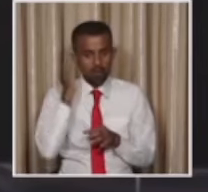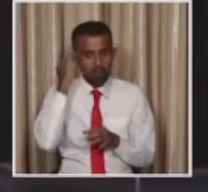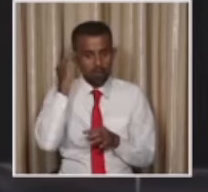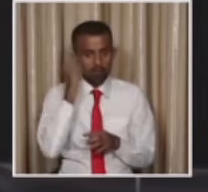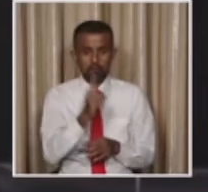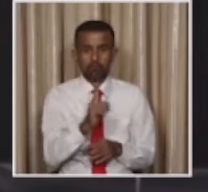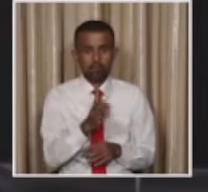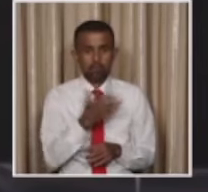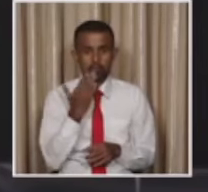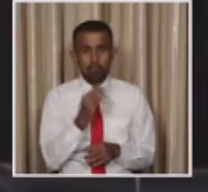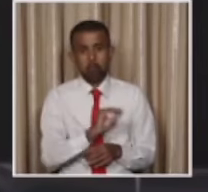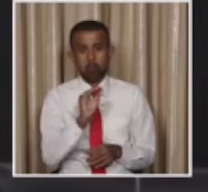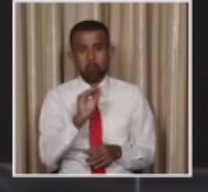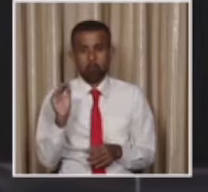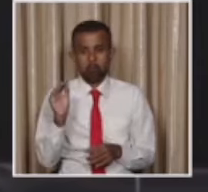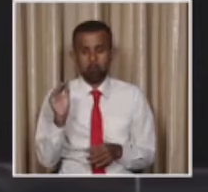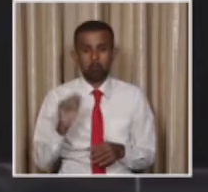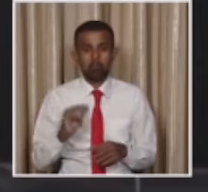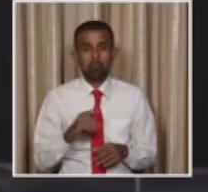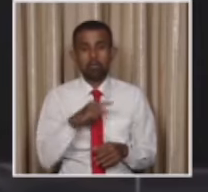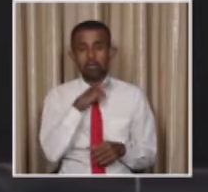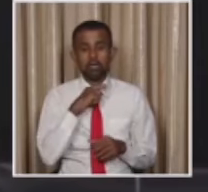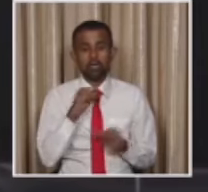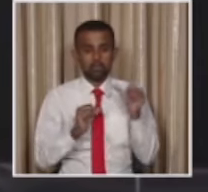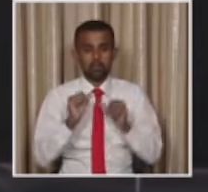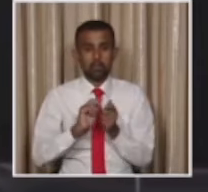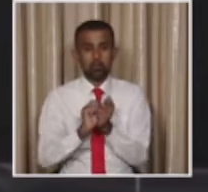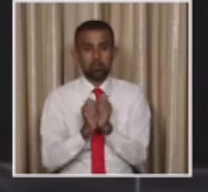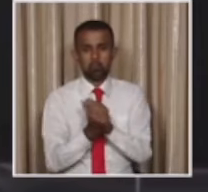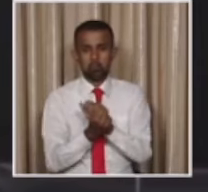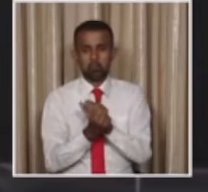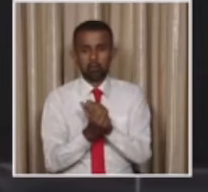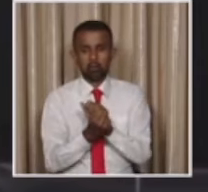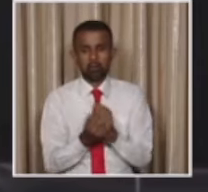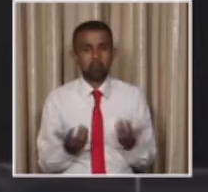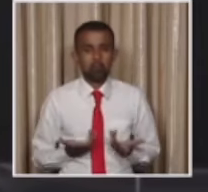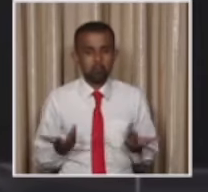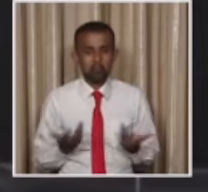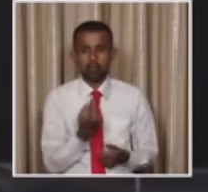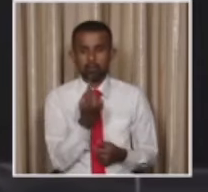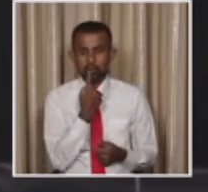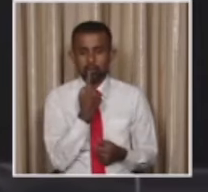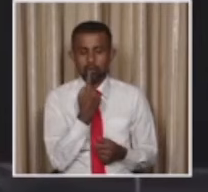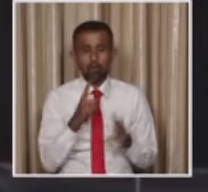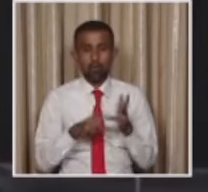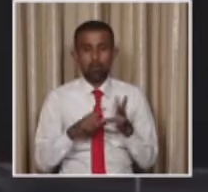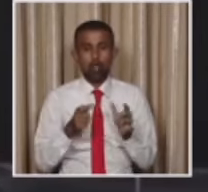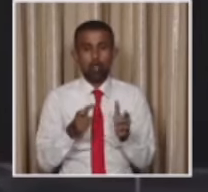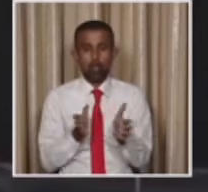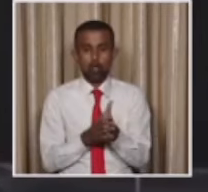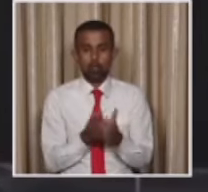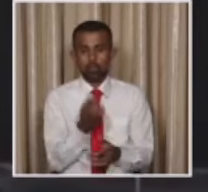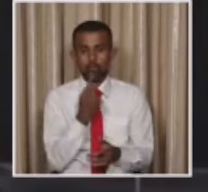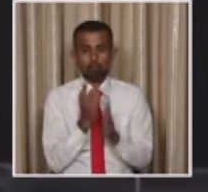හැර පසුකාලීනව විවිධ හෝමෝන හේතු මත ඒ වෙච්චයට එහෙම වෙන්න බෑ කියලා. එතකොට ඔලිම්පික් කමිටුව